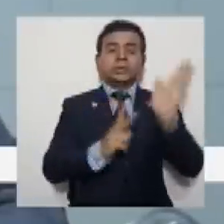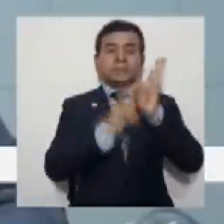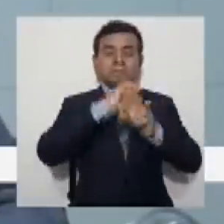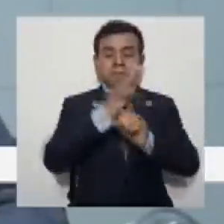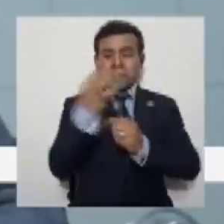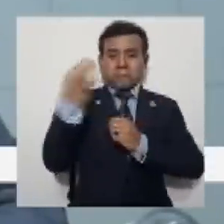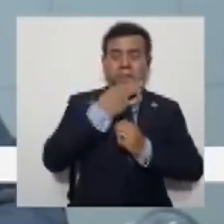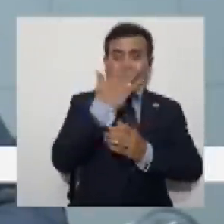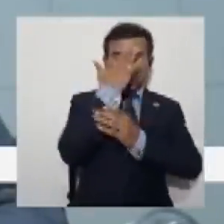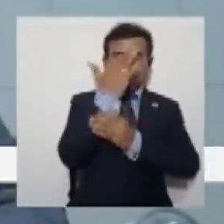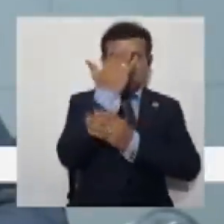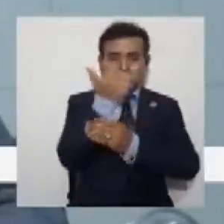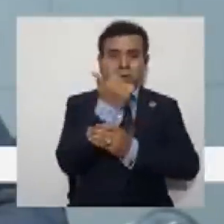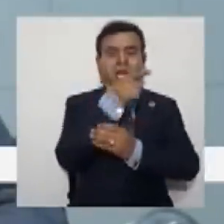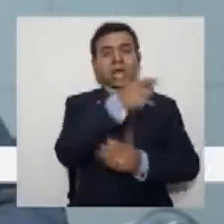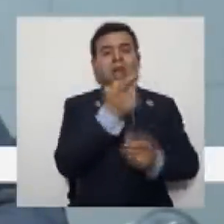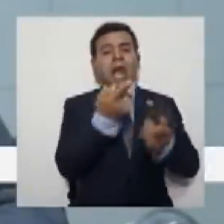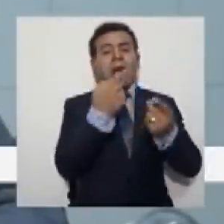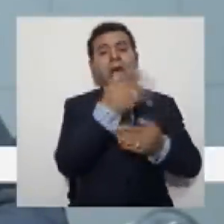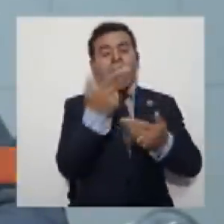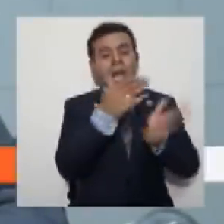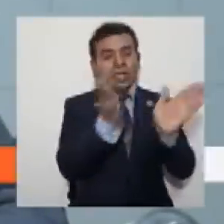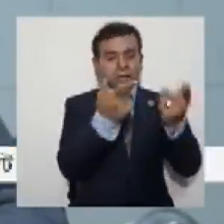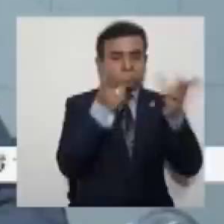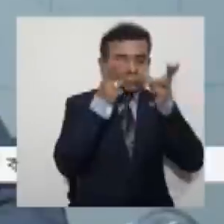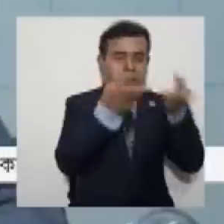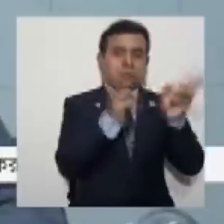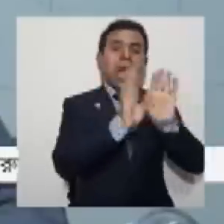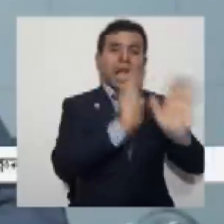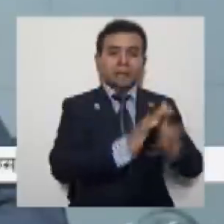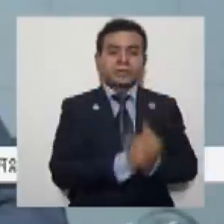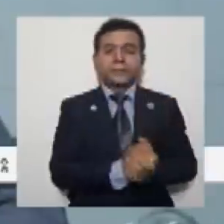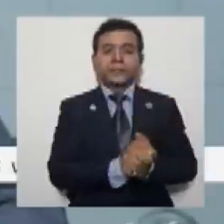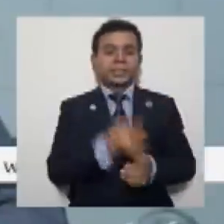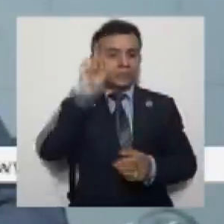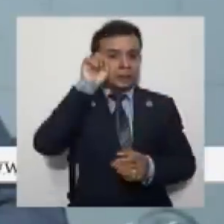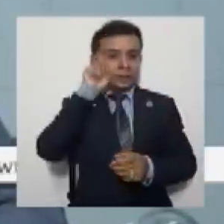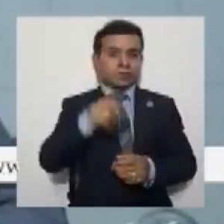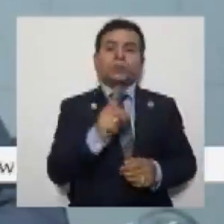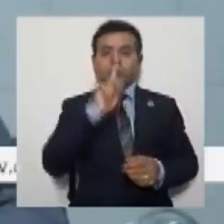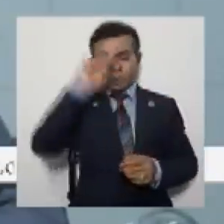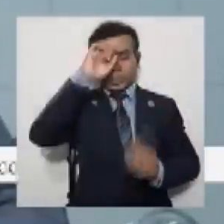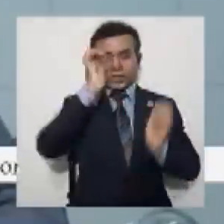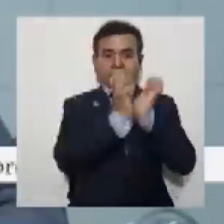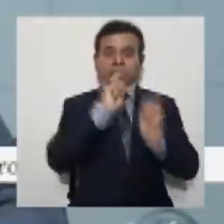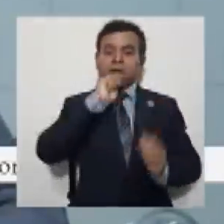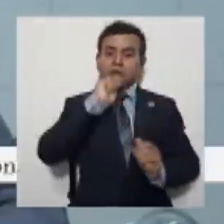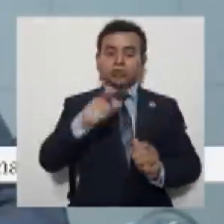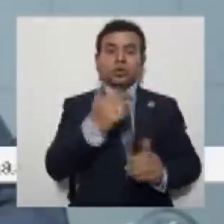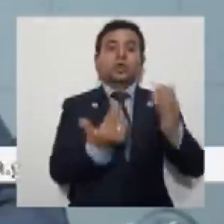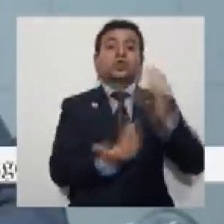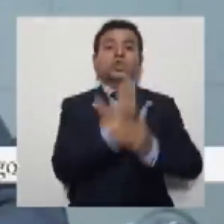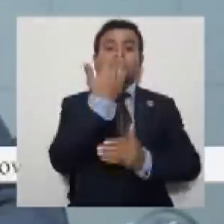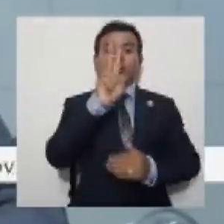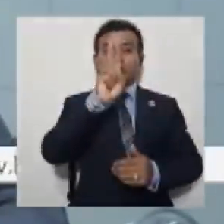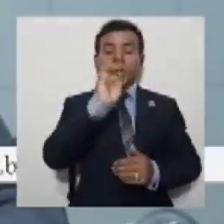2000 নতুন ডাক্তার এবং 6000 নতুন নার্স নিয়োগের ব্যবস্থা আমরা করছি। আমরা আশা